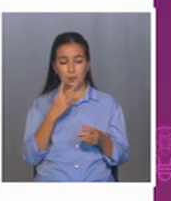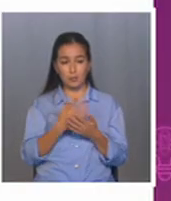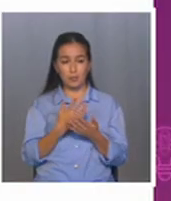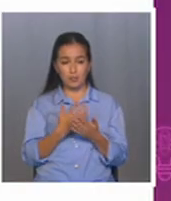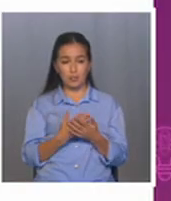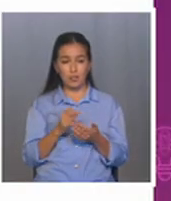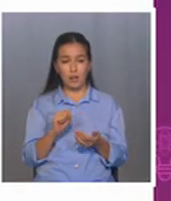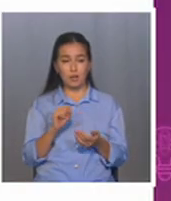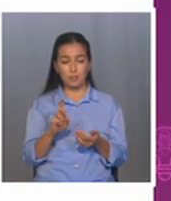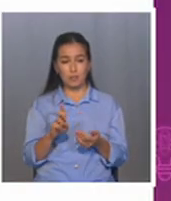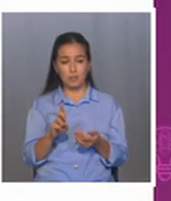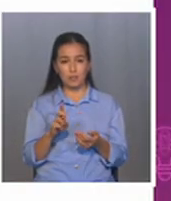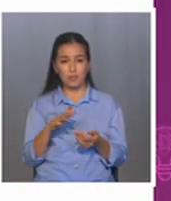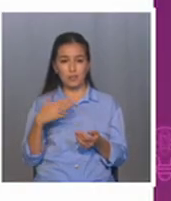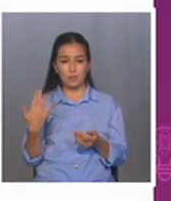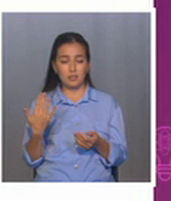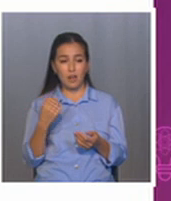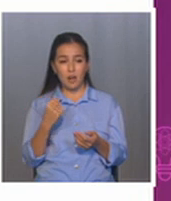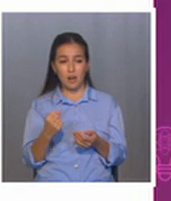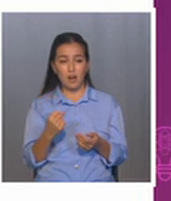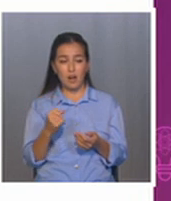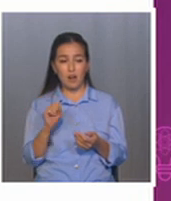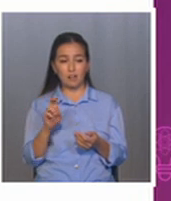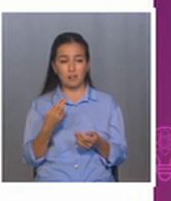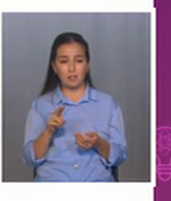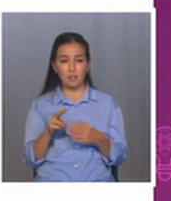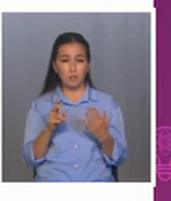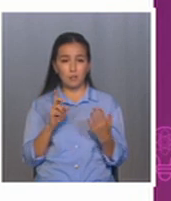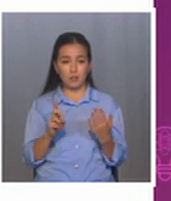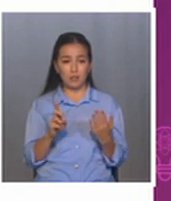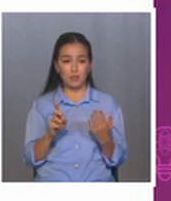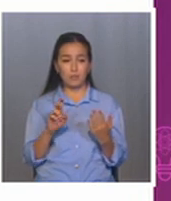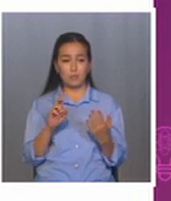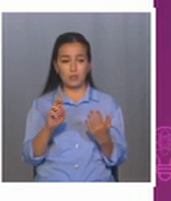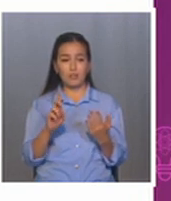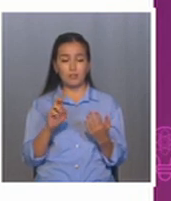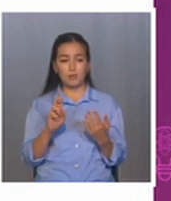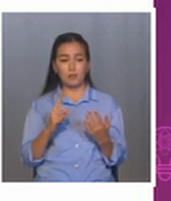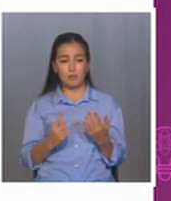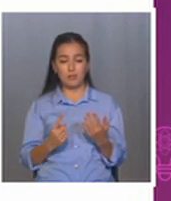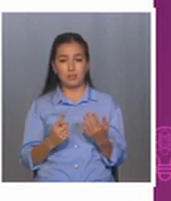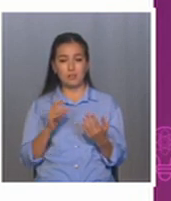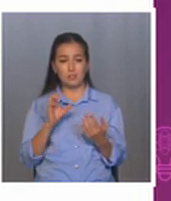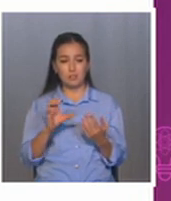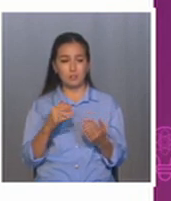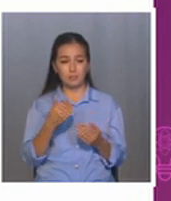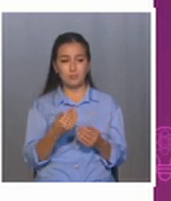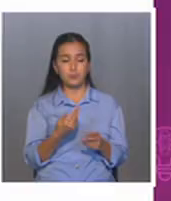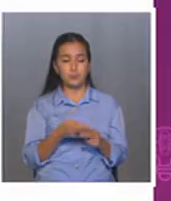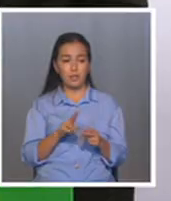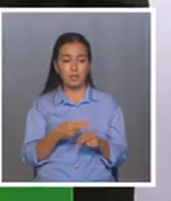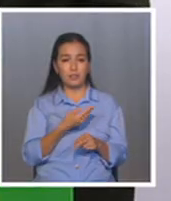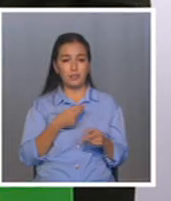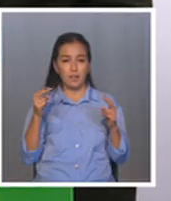Б қырын бір А деп алайық, А, Д қырын Б деп алайық, және Б, Б1 қыры С болсын. Бізге дәлелдеу